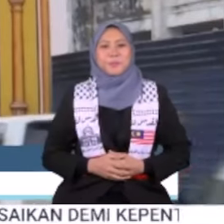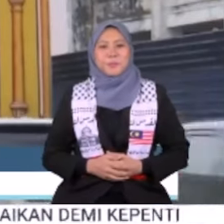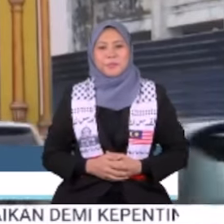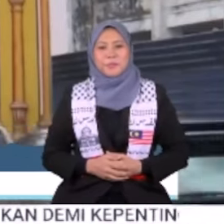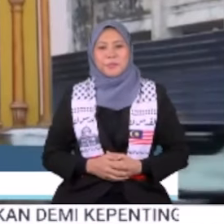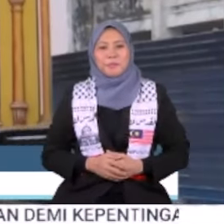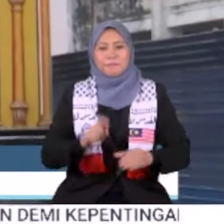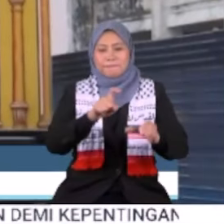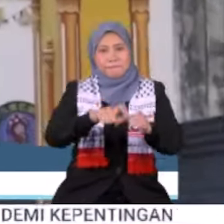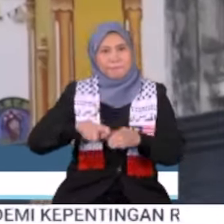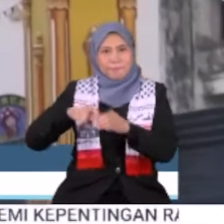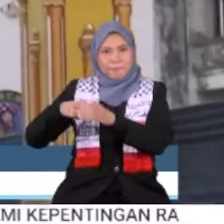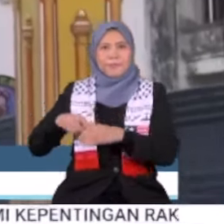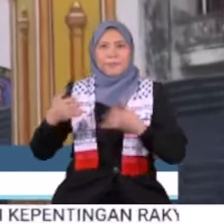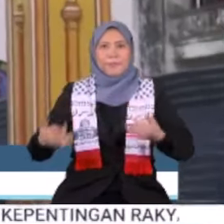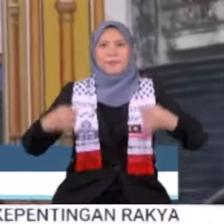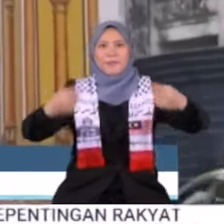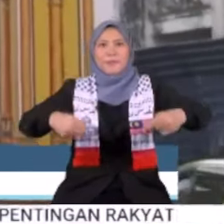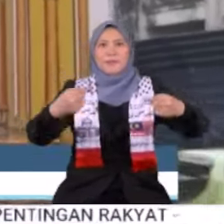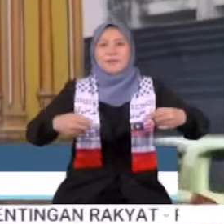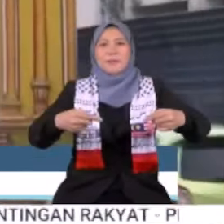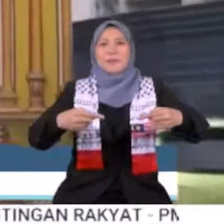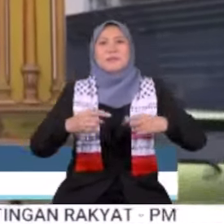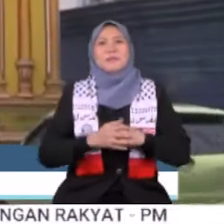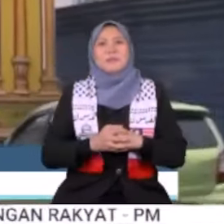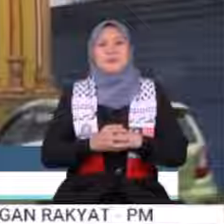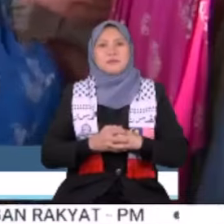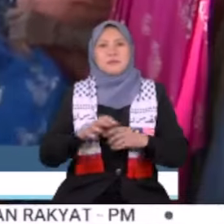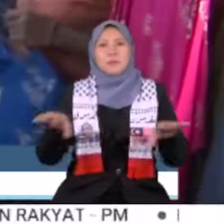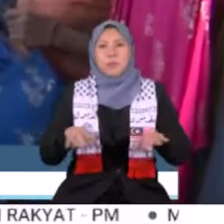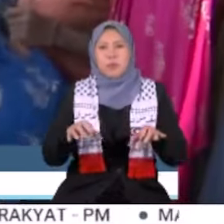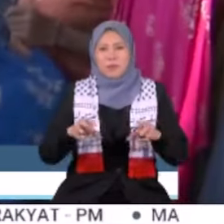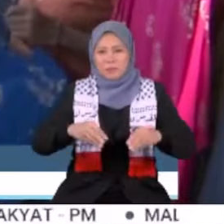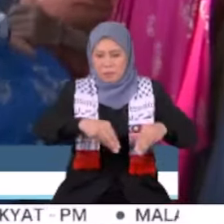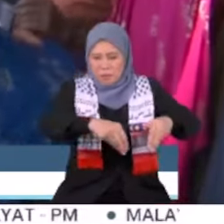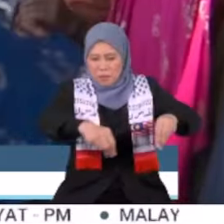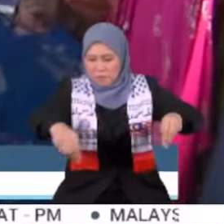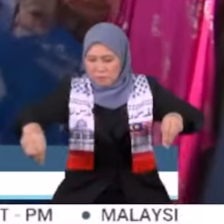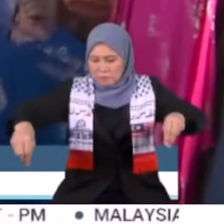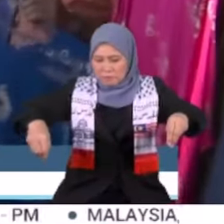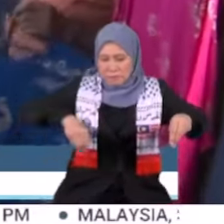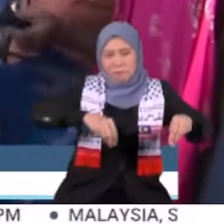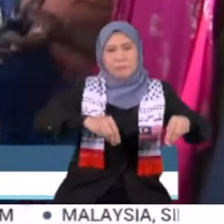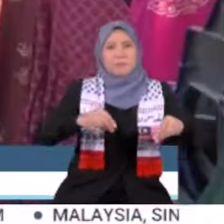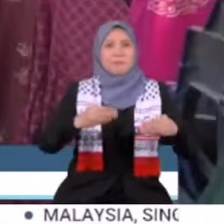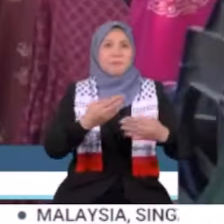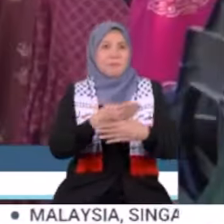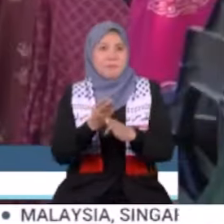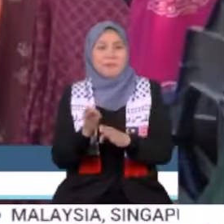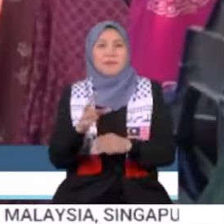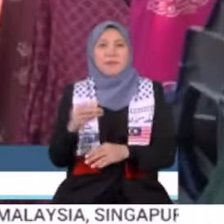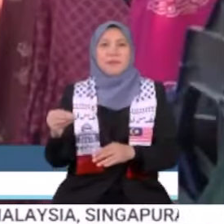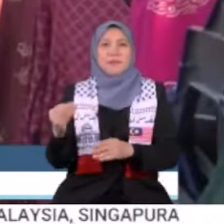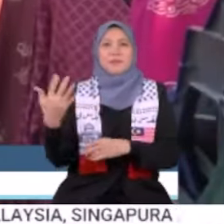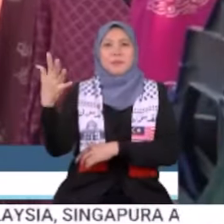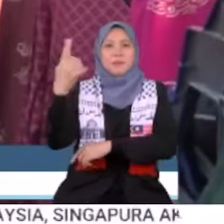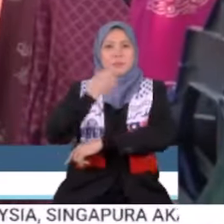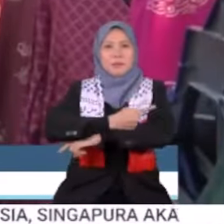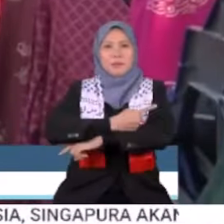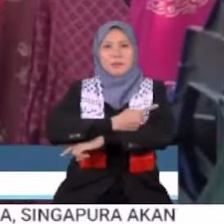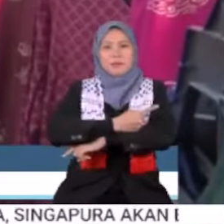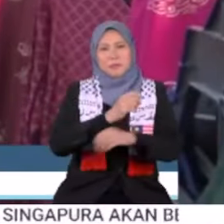Antara menjadi tarikan, pertandingan tradisi Sari Queen, acara membuat kolam serta pelbagai lagi aktiviti sepanjang 15 hari